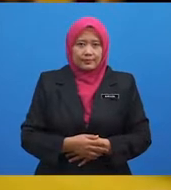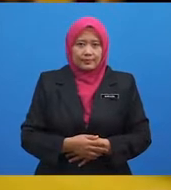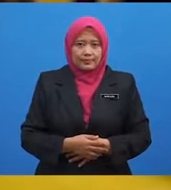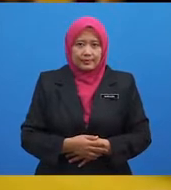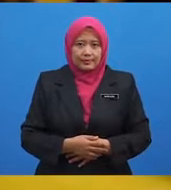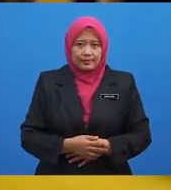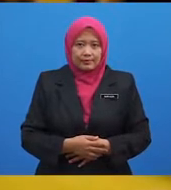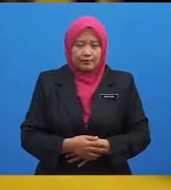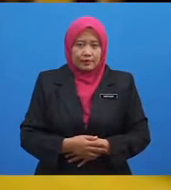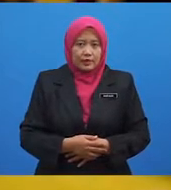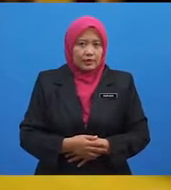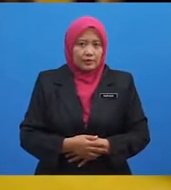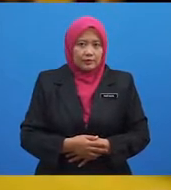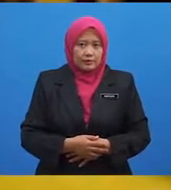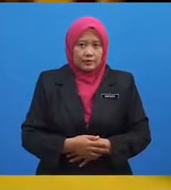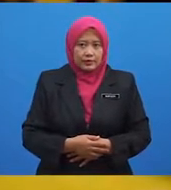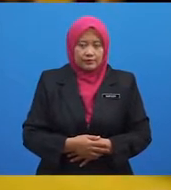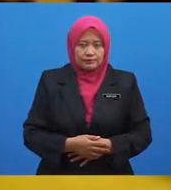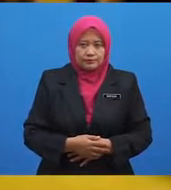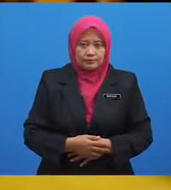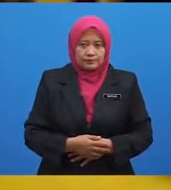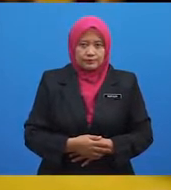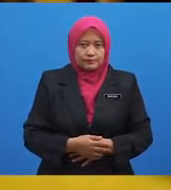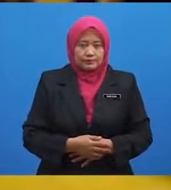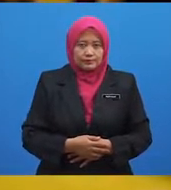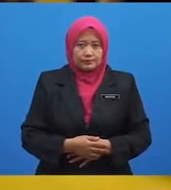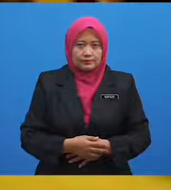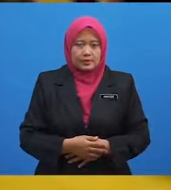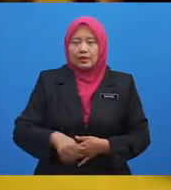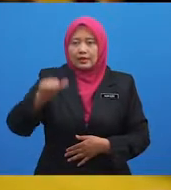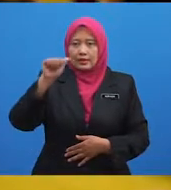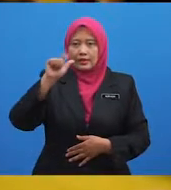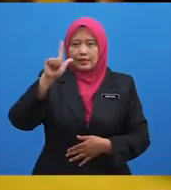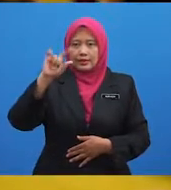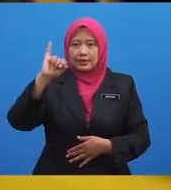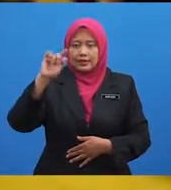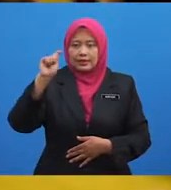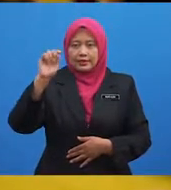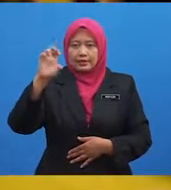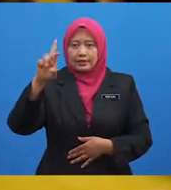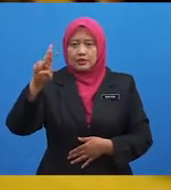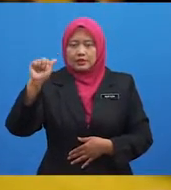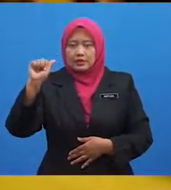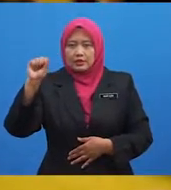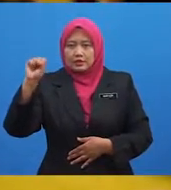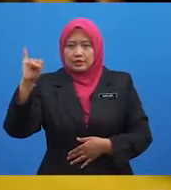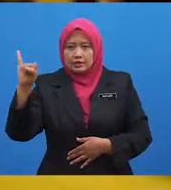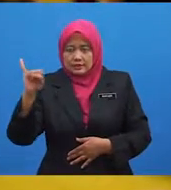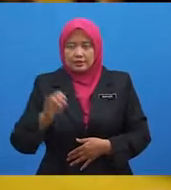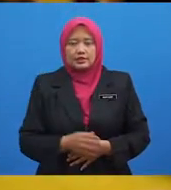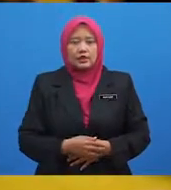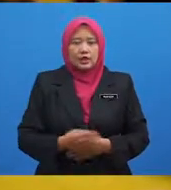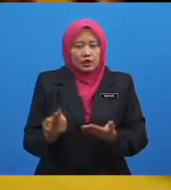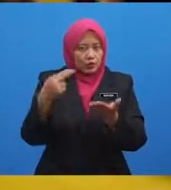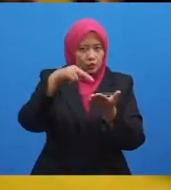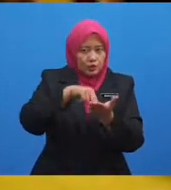vokal secara kerap tadi menggambarkan unsur bunyi asonansi, maka pengulangan huruf konsonan yang